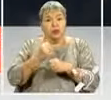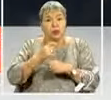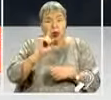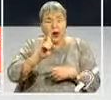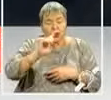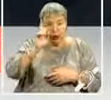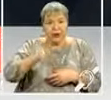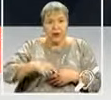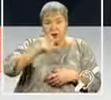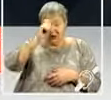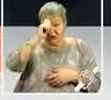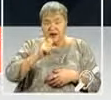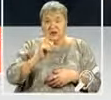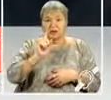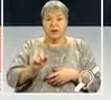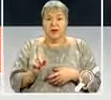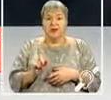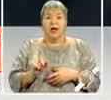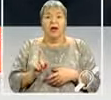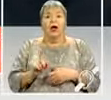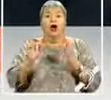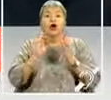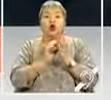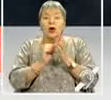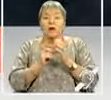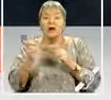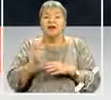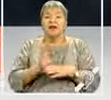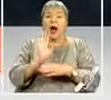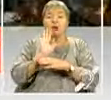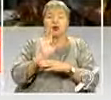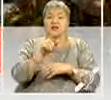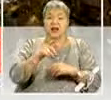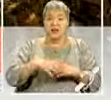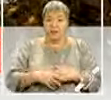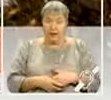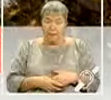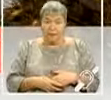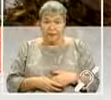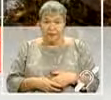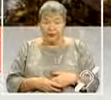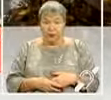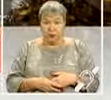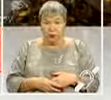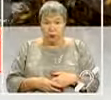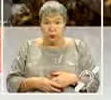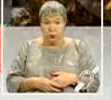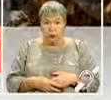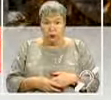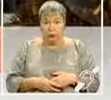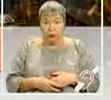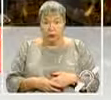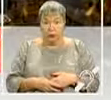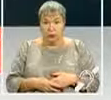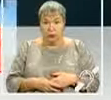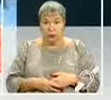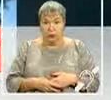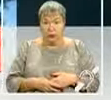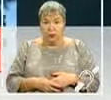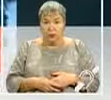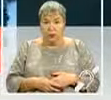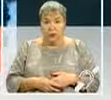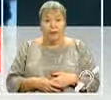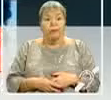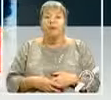respecte conținutul acestei autorizații. Incendii aici? Da, dar nu de această anvergură. De